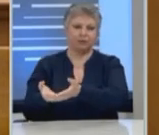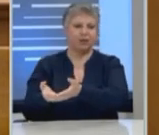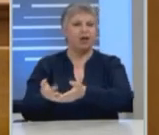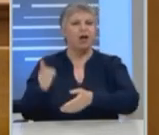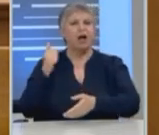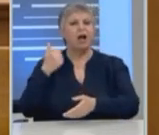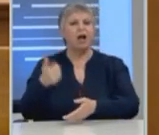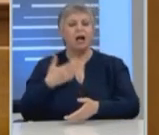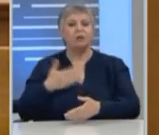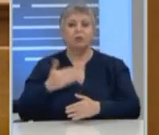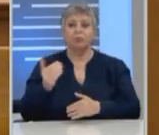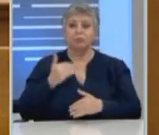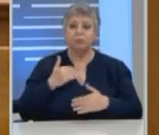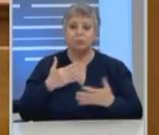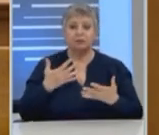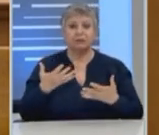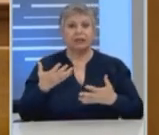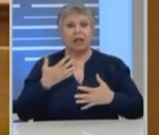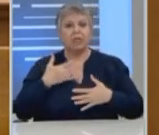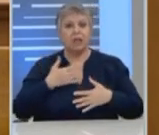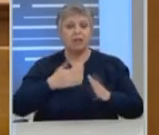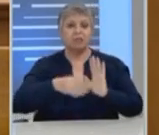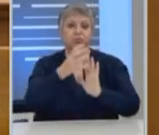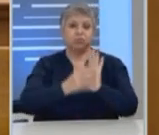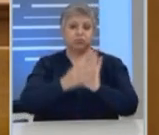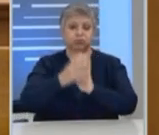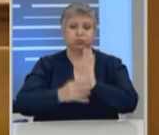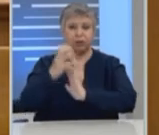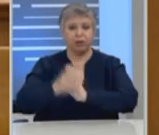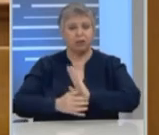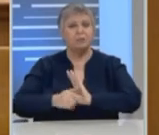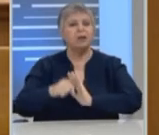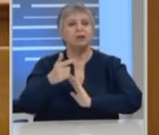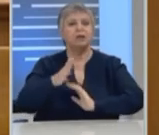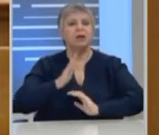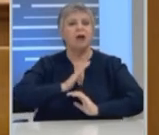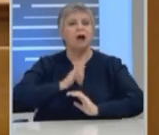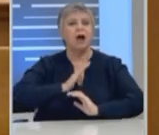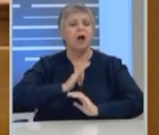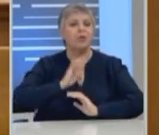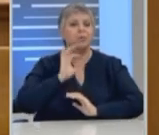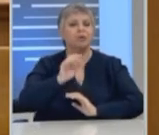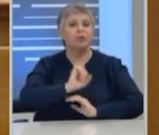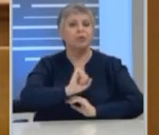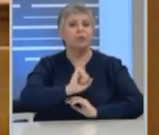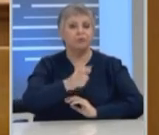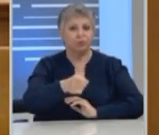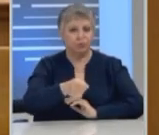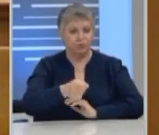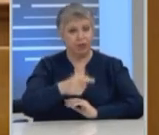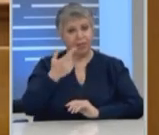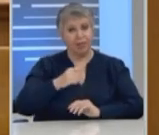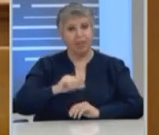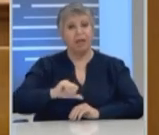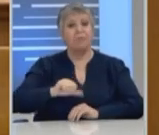παρουσιάσουν και να τρομοκρατήσουν με ανάλογα πρώτο σέλιδα τον ελληνικό λαό ότι με το κλείσιμο της πρώτης αξιολόγησης